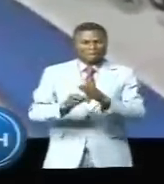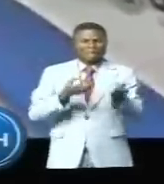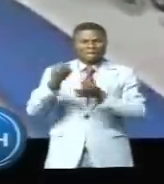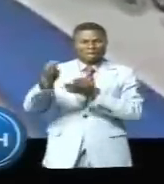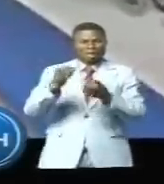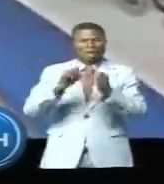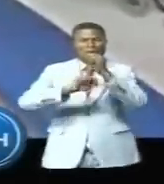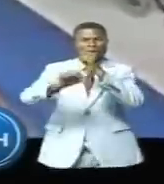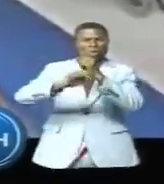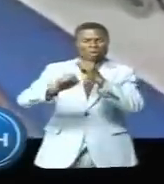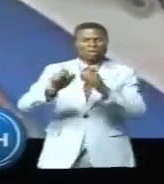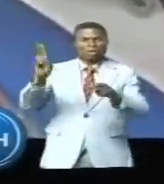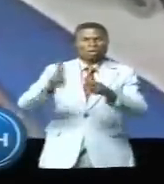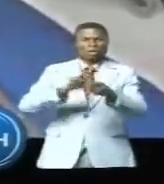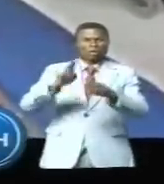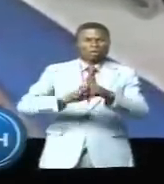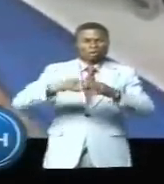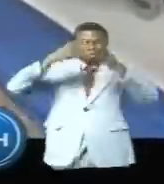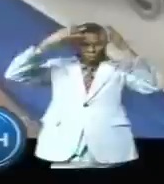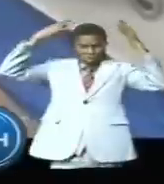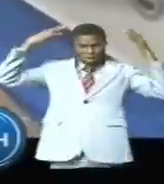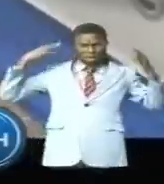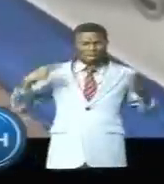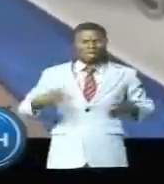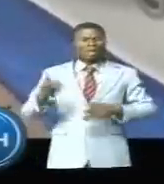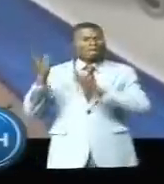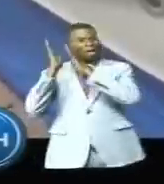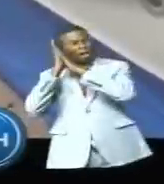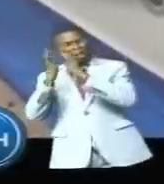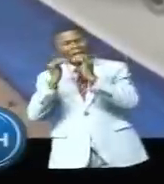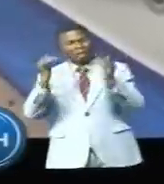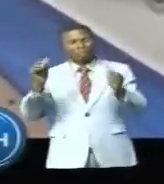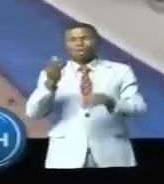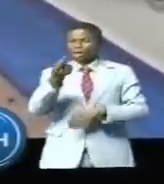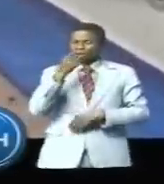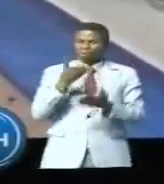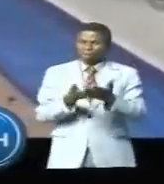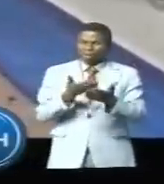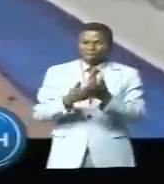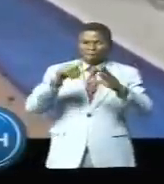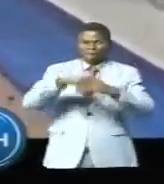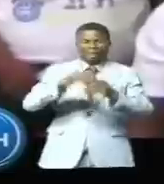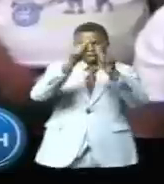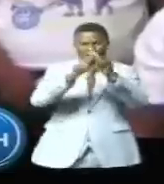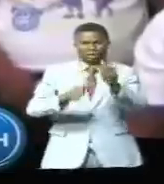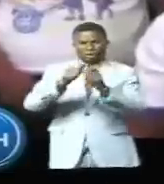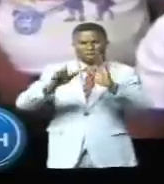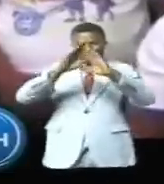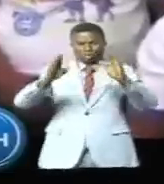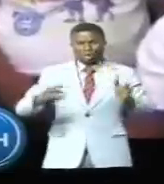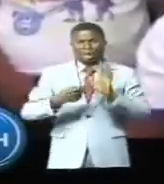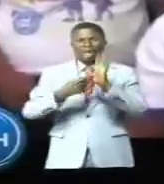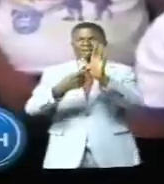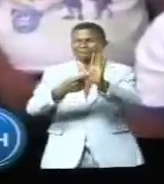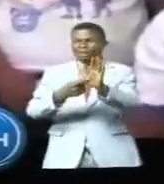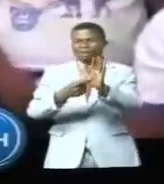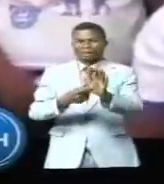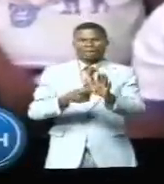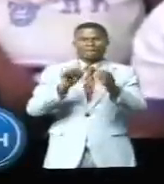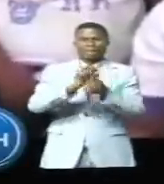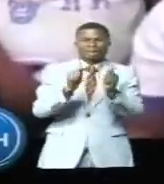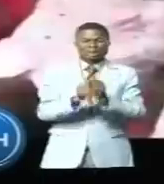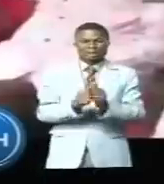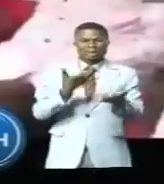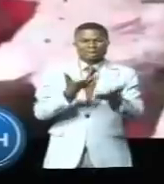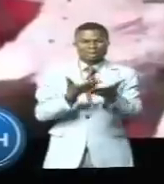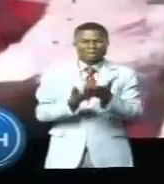promouvoir l'utilisation de moustiquaires imprégnés d'insecticides dans les ménages. Voilà qui justifie la campagne de distribution gratuite